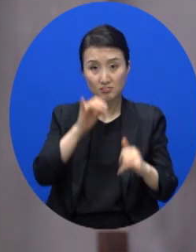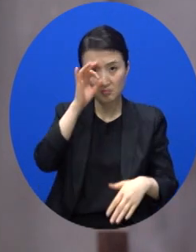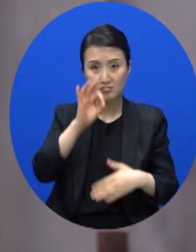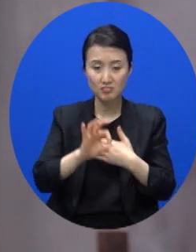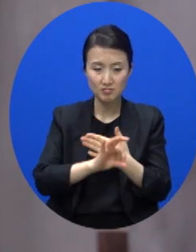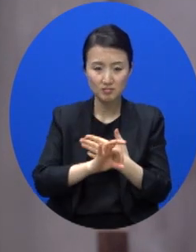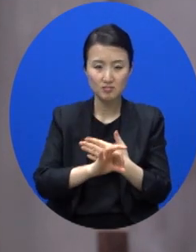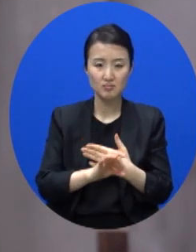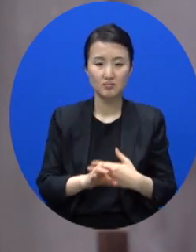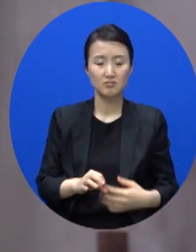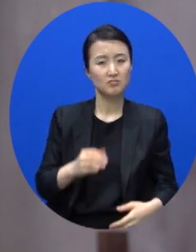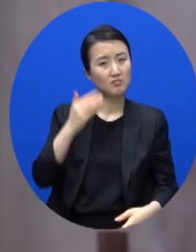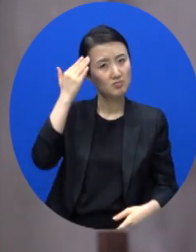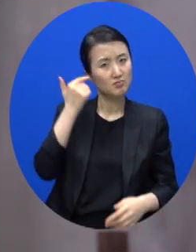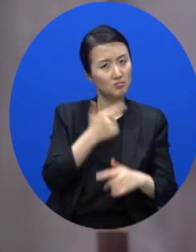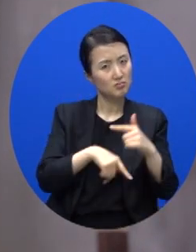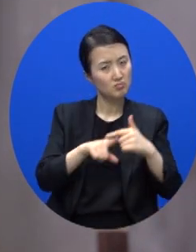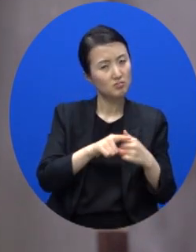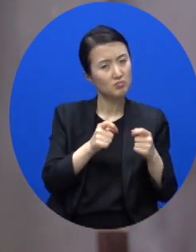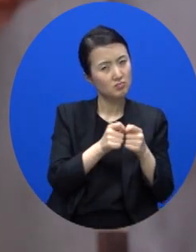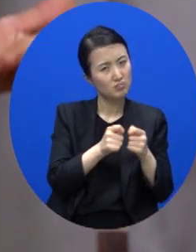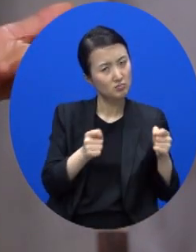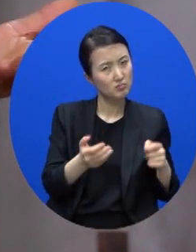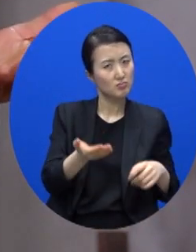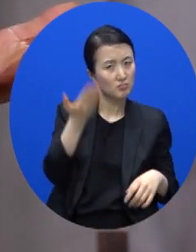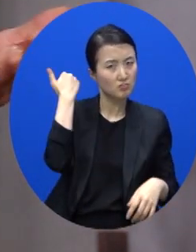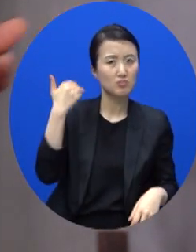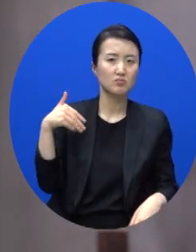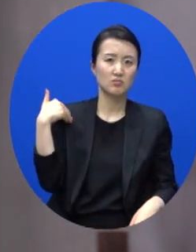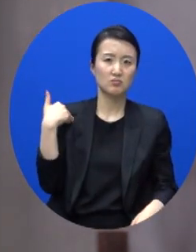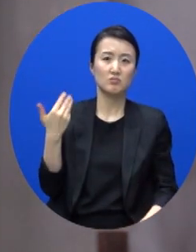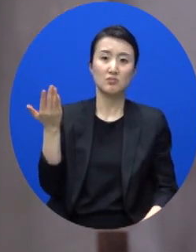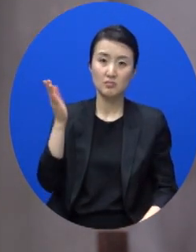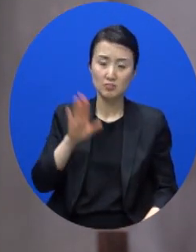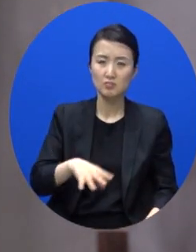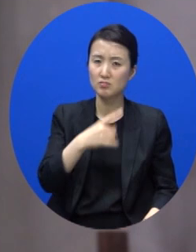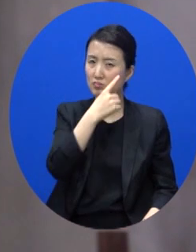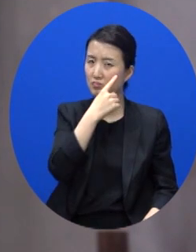더 우리가 깊을 수도 있지만 고정된 게 없기 때문에